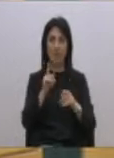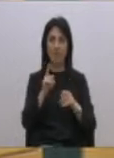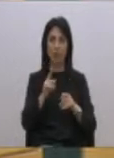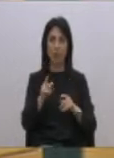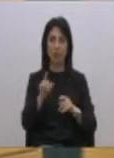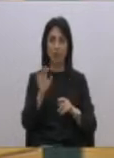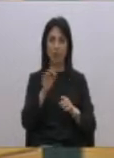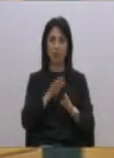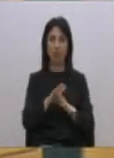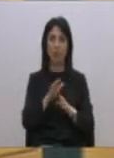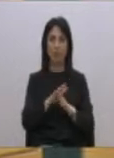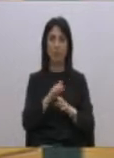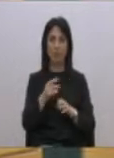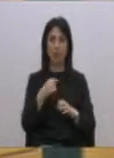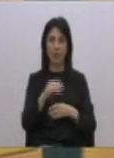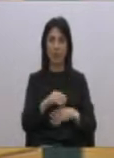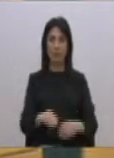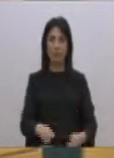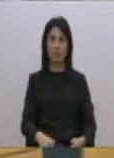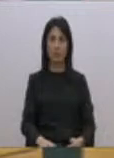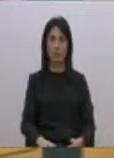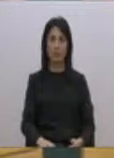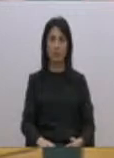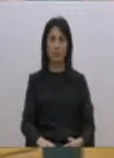რომლის შესასრულებლადაც ვიხვწვით ახლა ჩვენ ყველა.